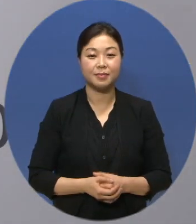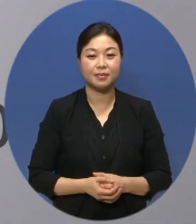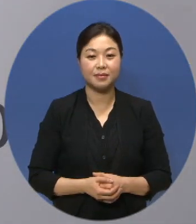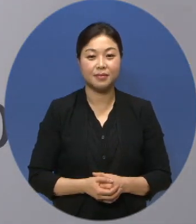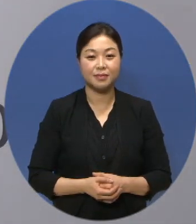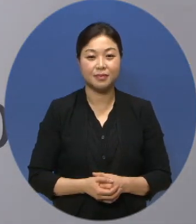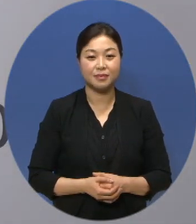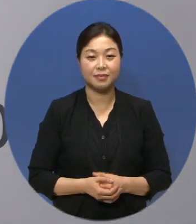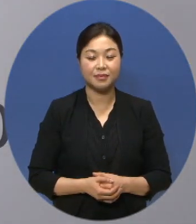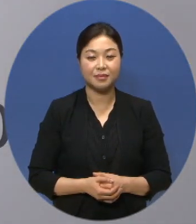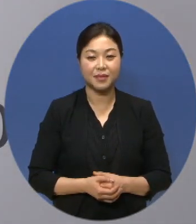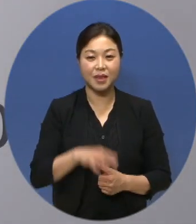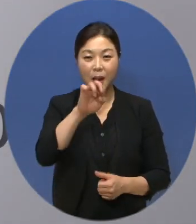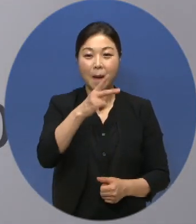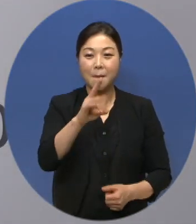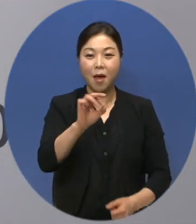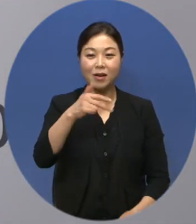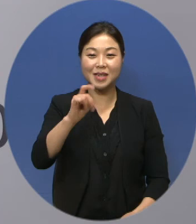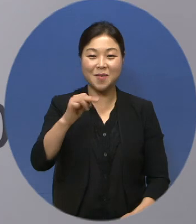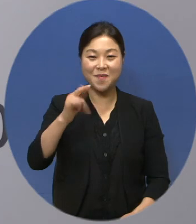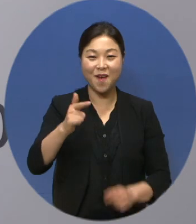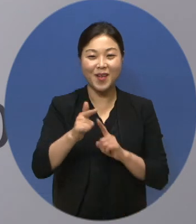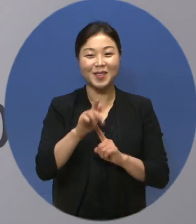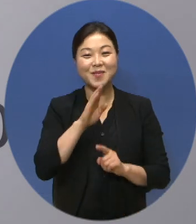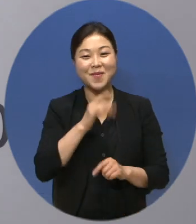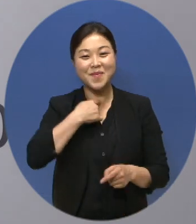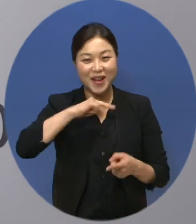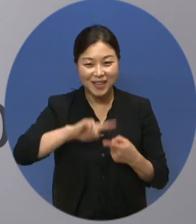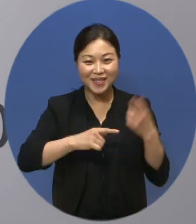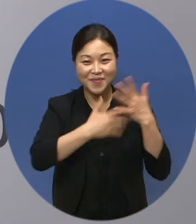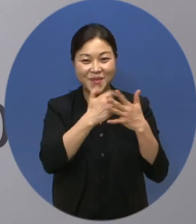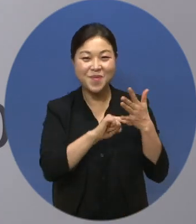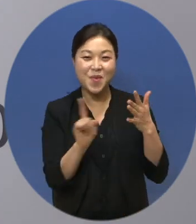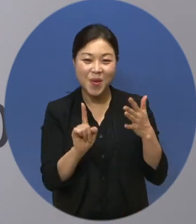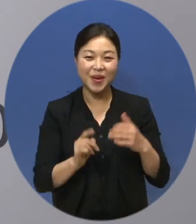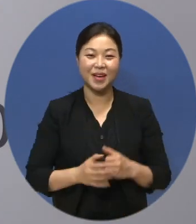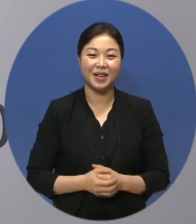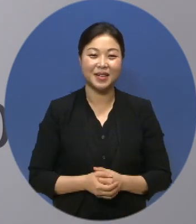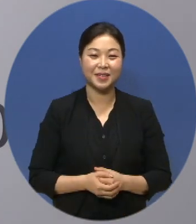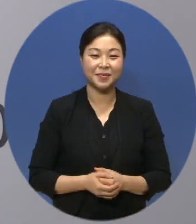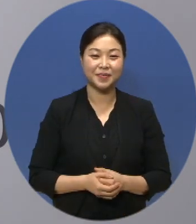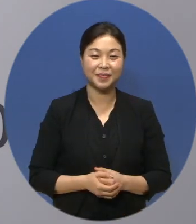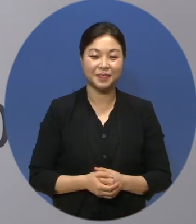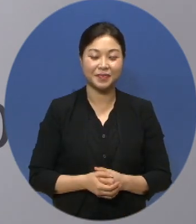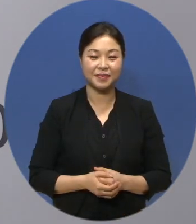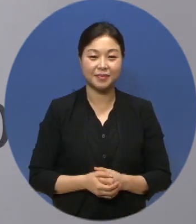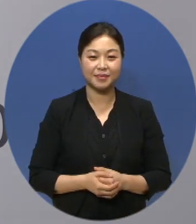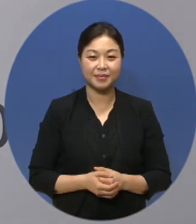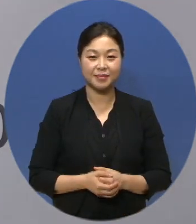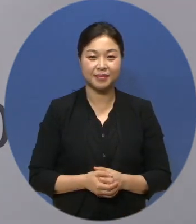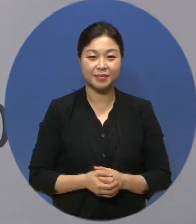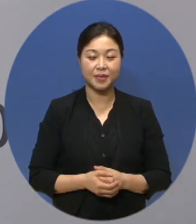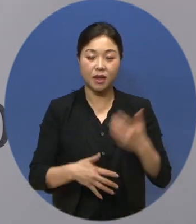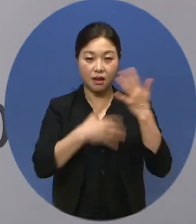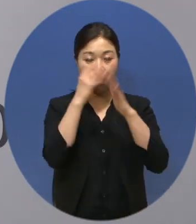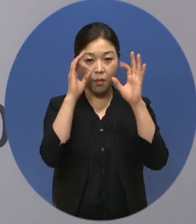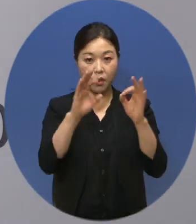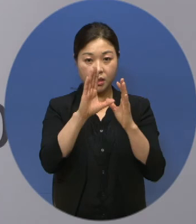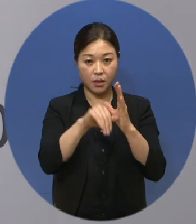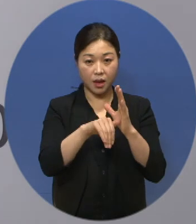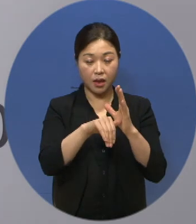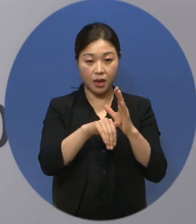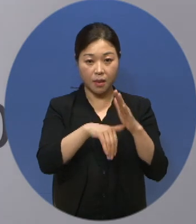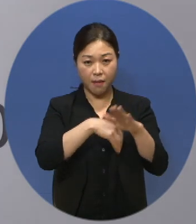여기 명장면이라는 단어가 저도 좀 부담스럽긴 하지만 부담스럽긴 하죠. 네. 근데 이제 조금 이 영화를 보다 보면 후반부에